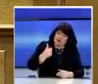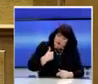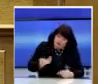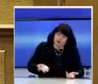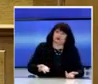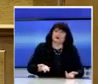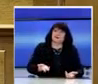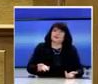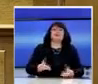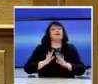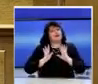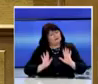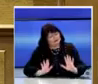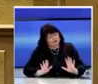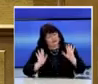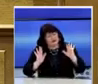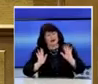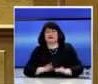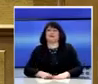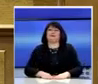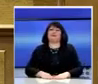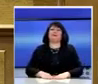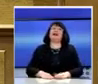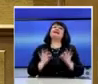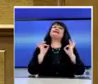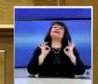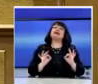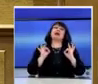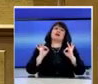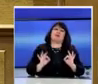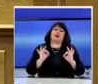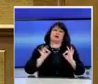Ωραία. Πάμε λοιπόν συγκεκριμένα.